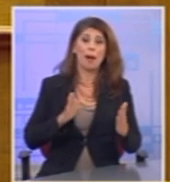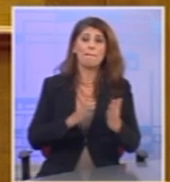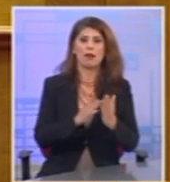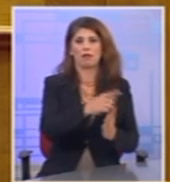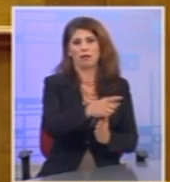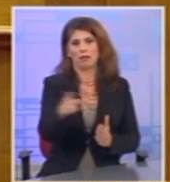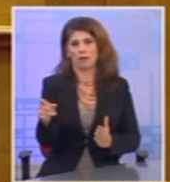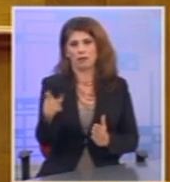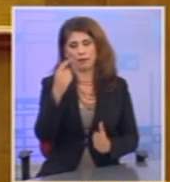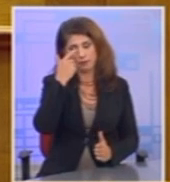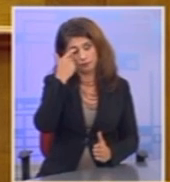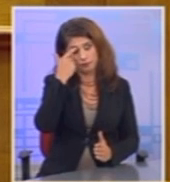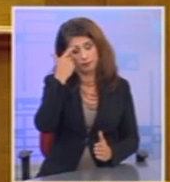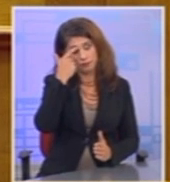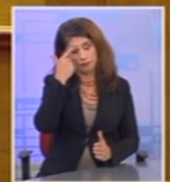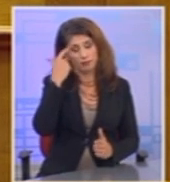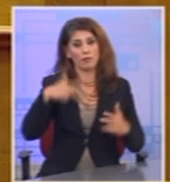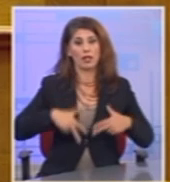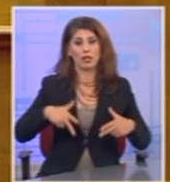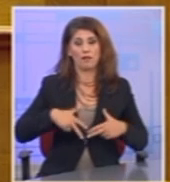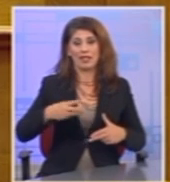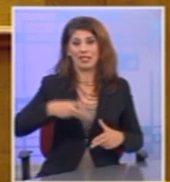σας. Η κυβέρνηση ΣΥΡΙΖΑ-ΝΕΛ